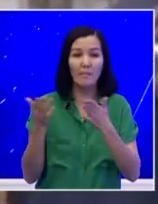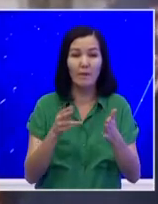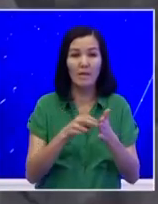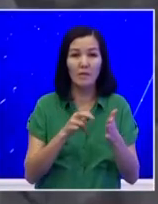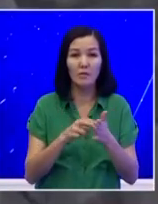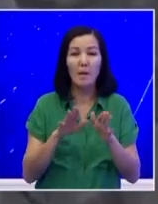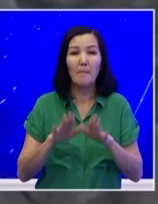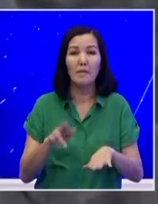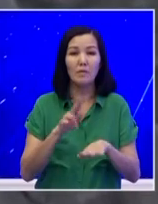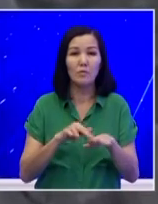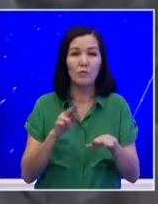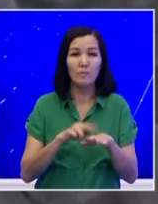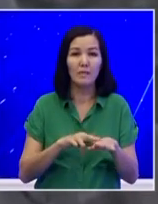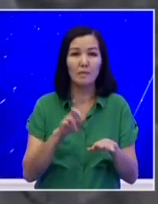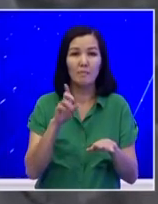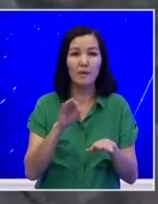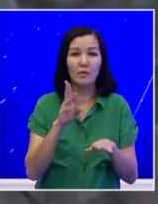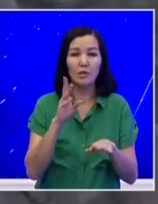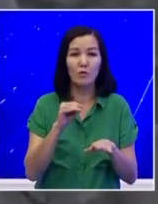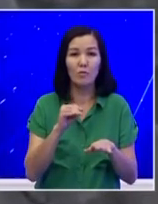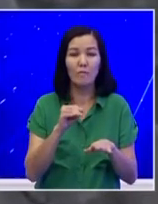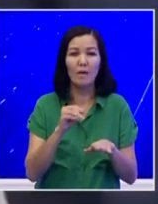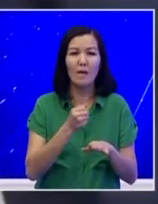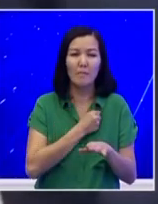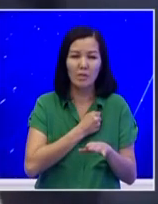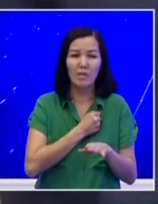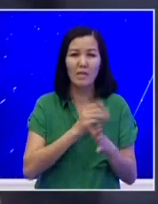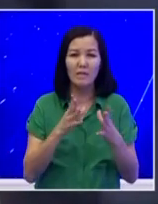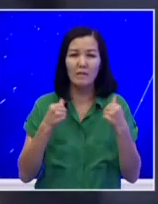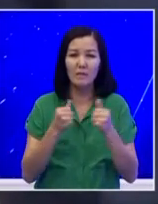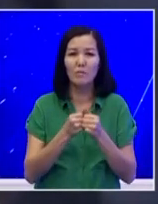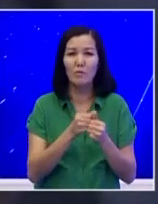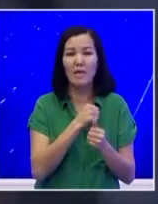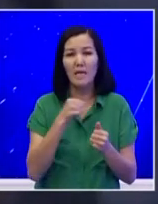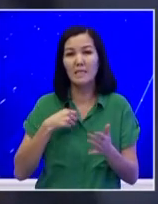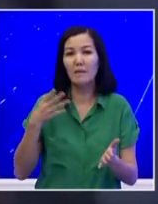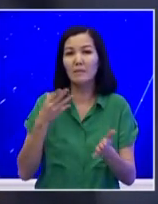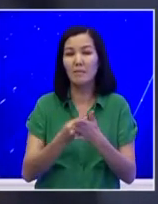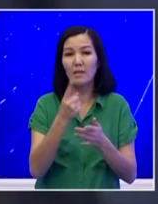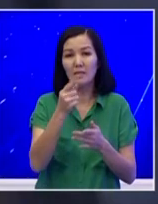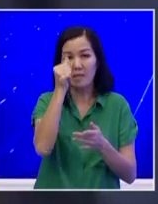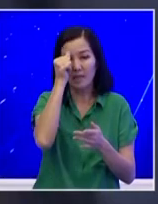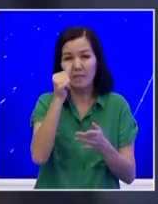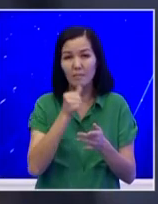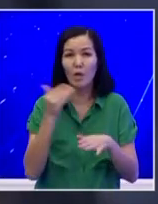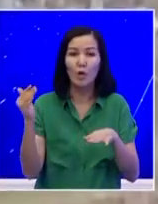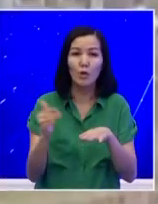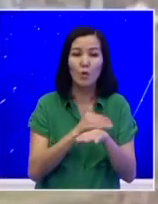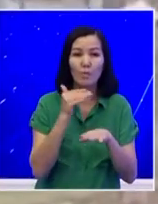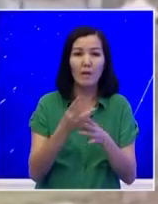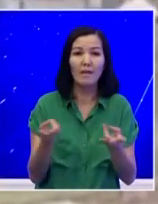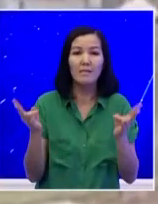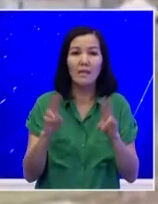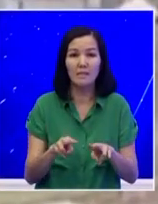Приехавший на место участковый инспектор Бахтияр Жакупов пожалел семью и погасил их долг за один месяц. Добрый поступок остался